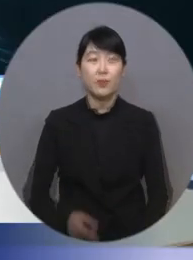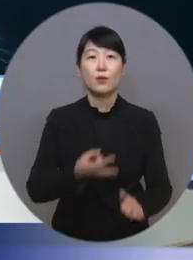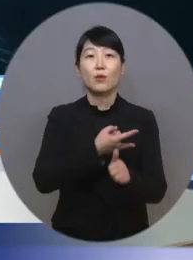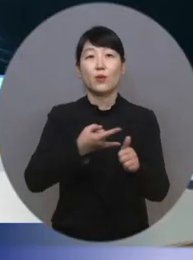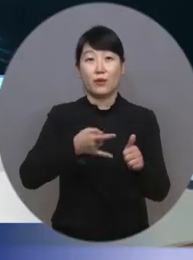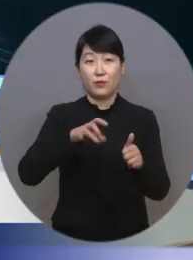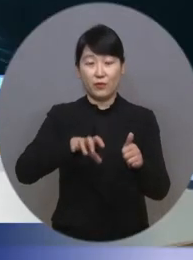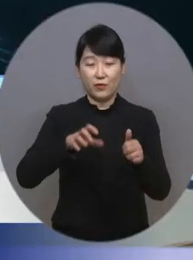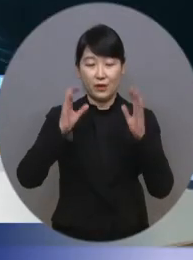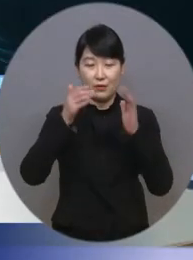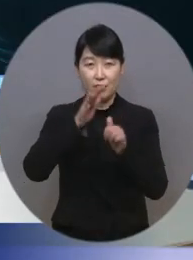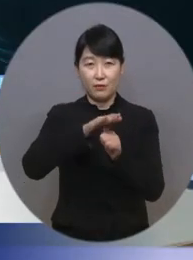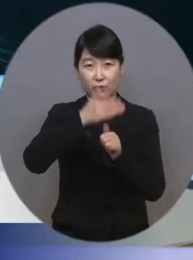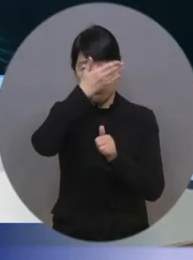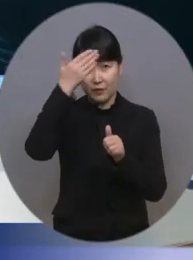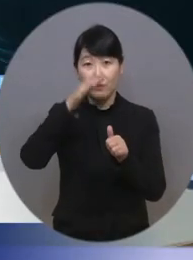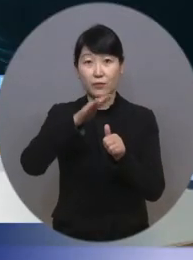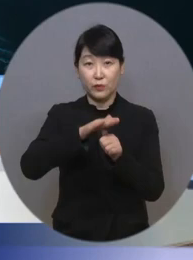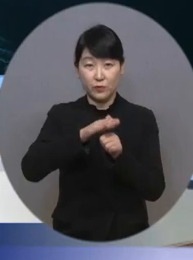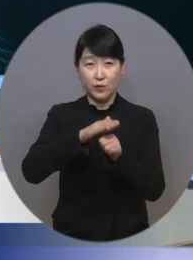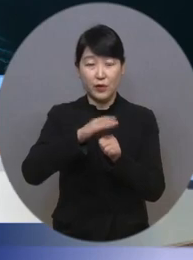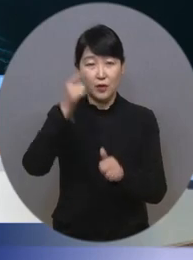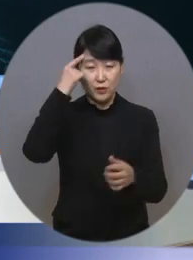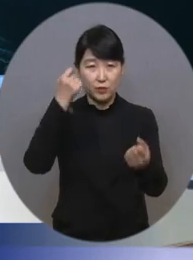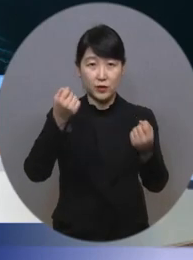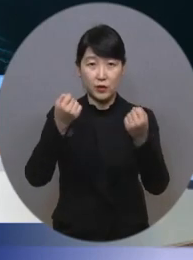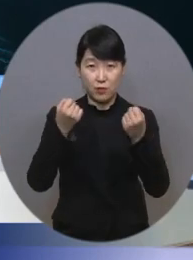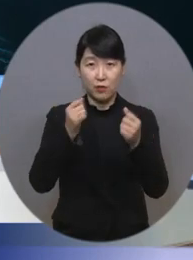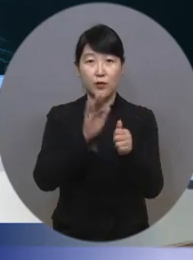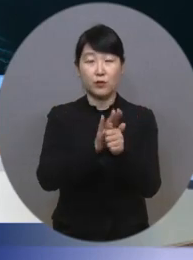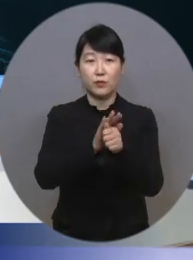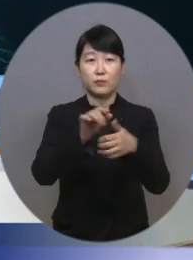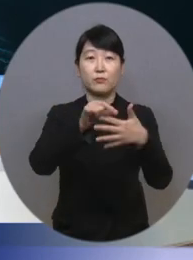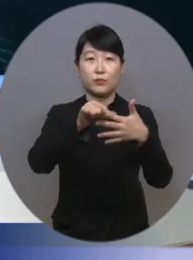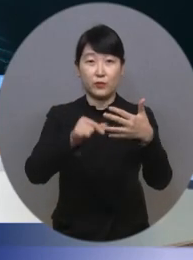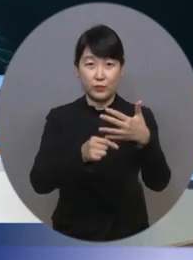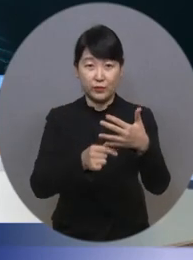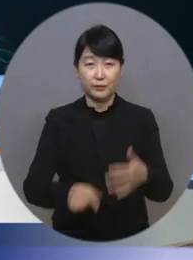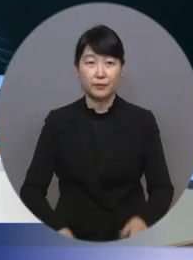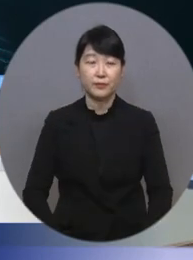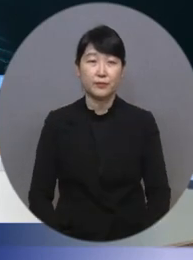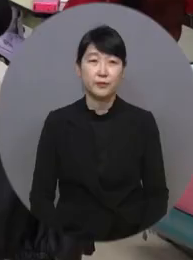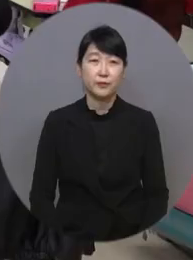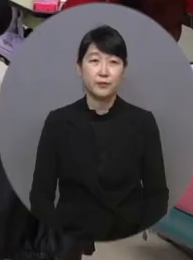횡성군에서 아동 청소년들의 정신 건강을 지키기 위한 프로그램이 진행됐습니다.